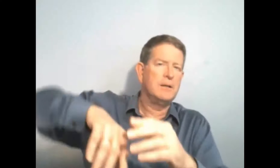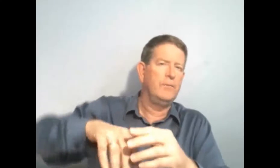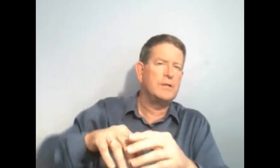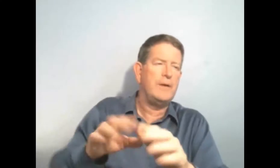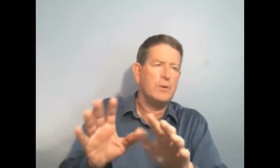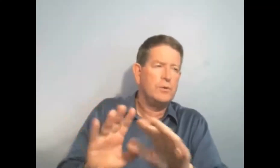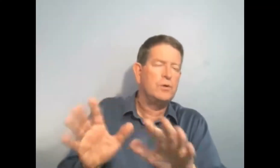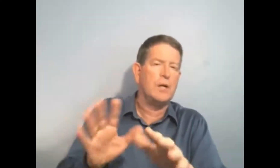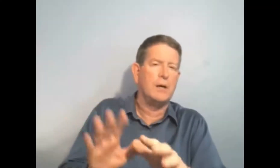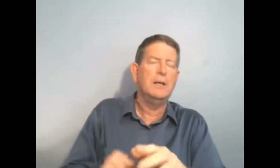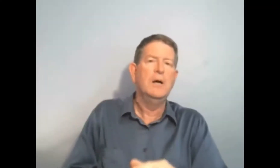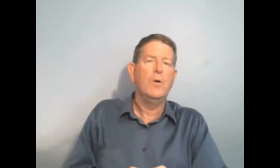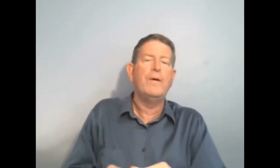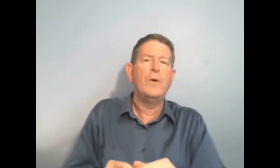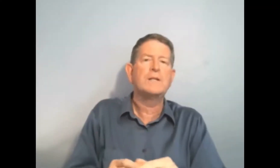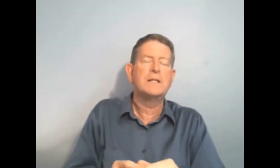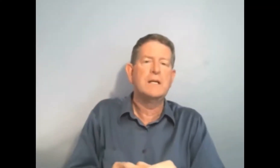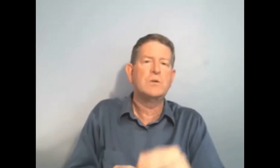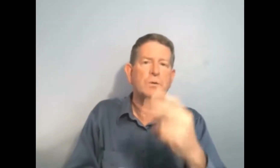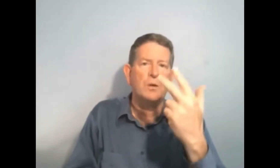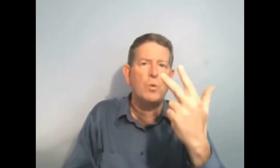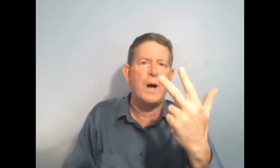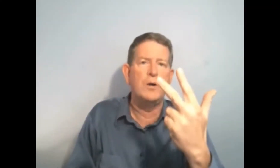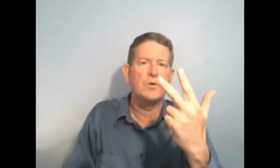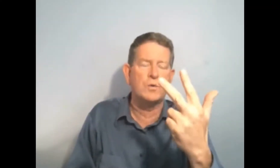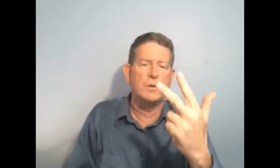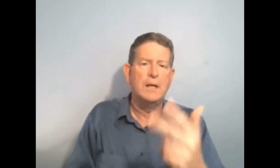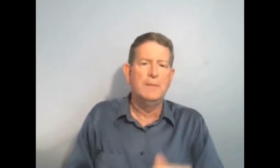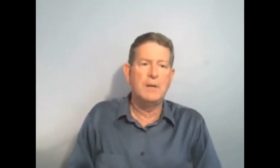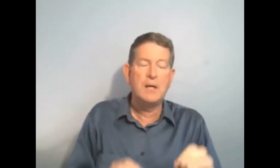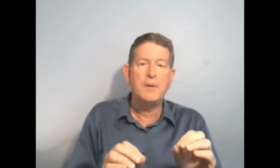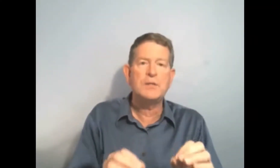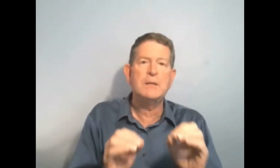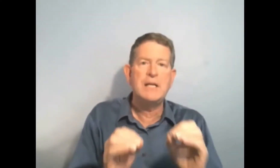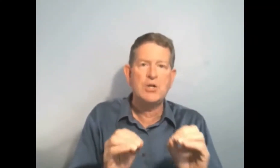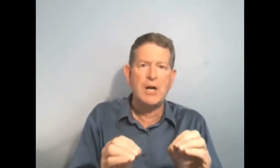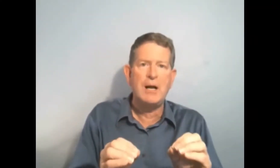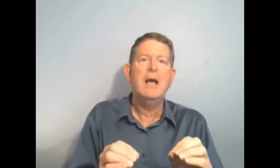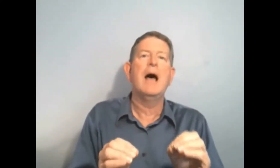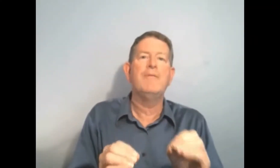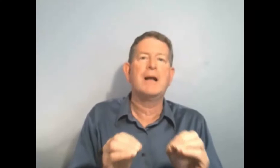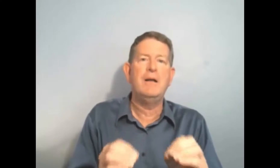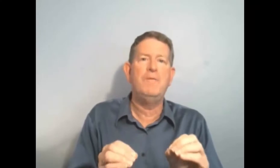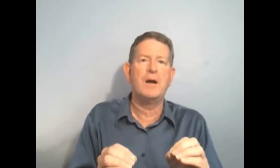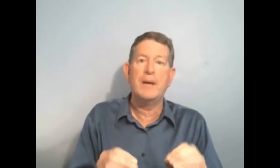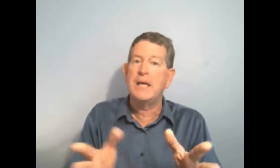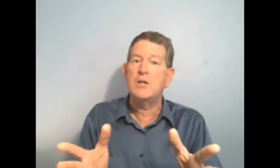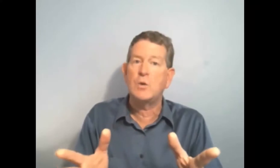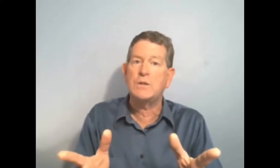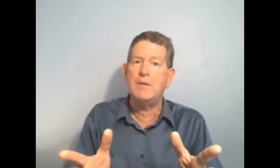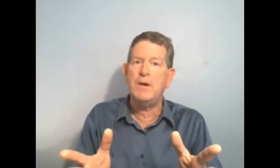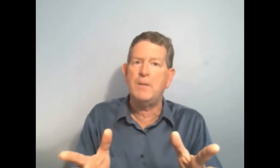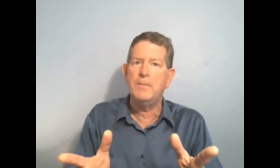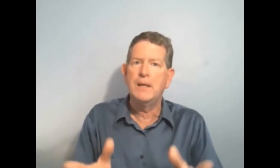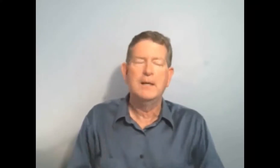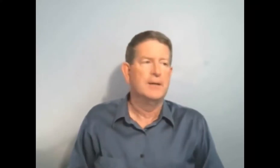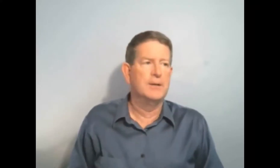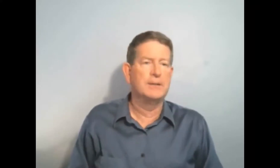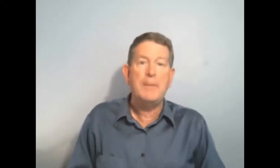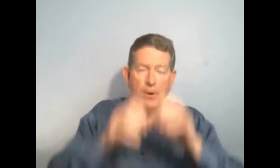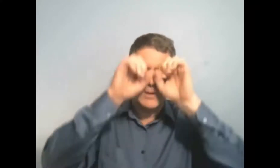Ça, vous avez du temps. Hein. On va voir cette question dans 3 leçons. Mais commencez déjà avec les verbes. Et quels sont ces